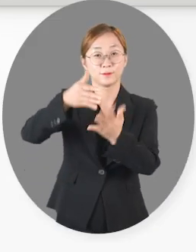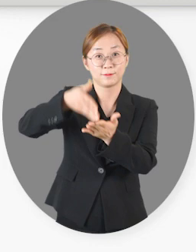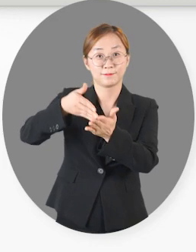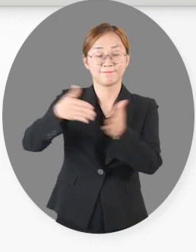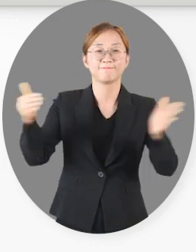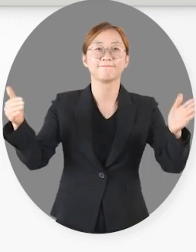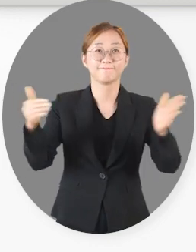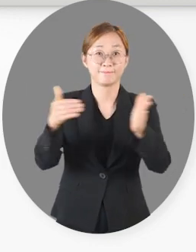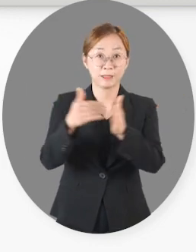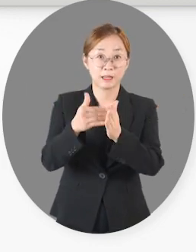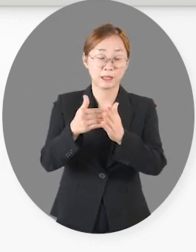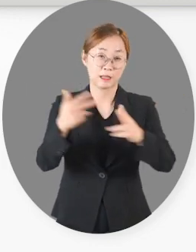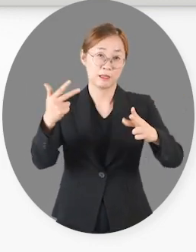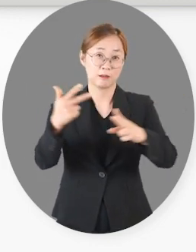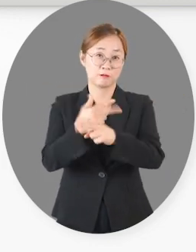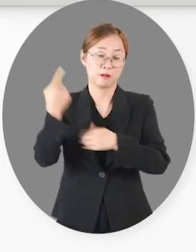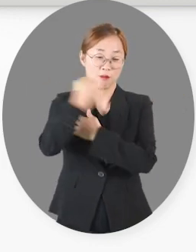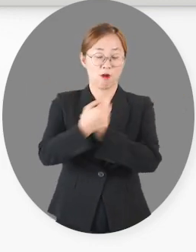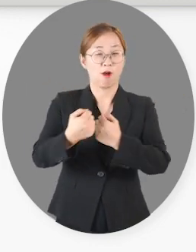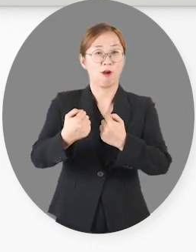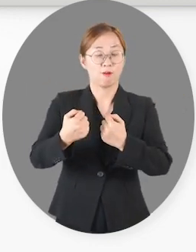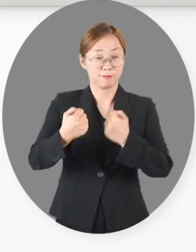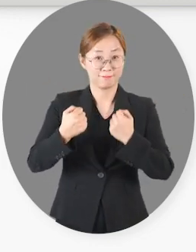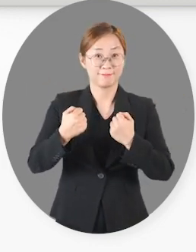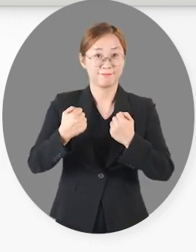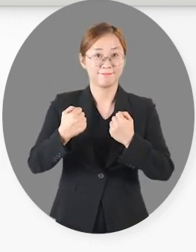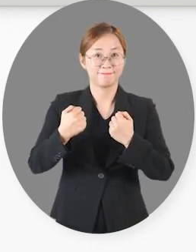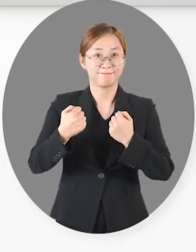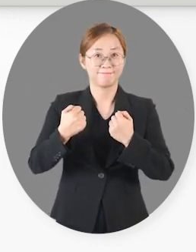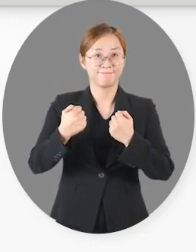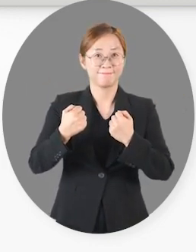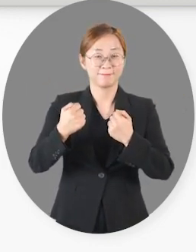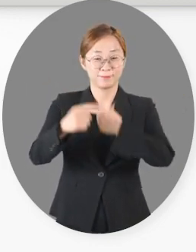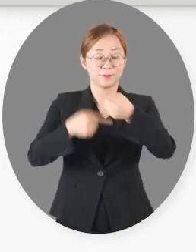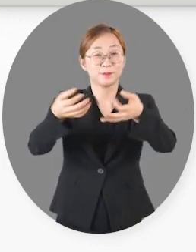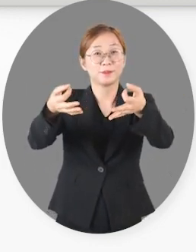신바람 공주뉴스 마칩니다. 남은 한 주도 활기차게